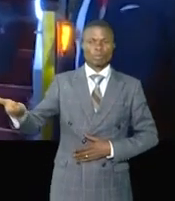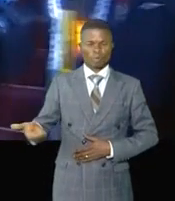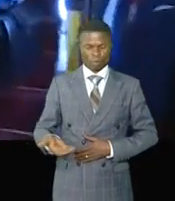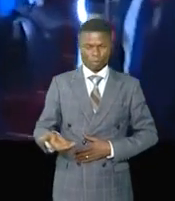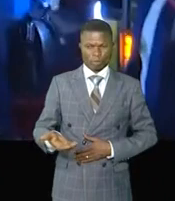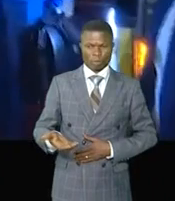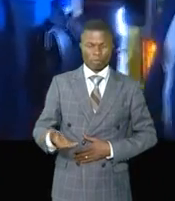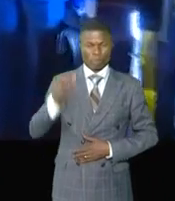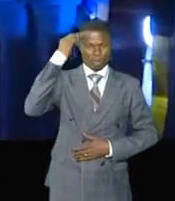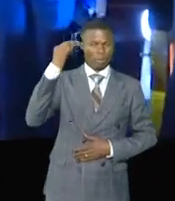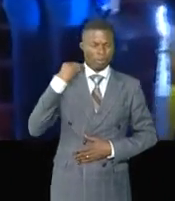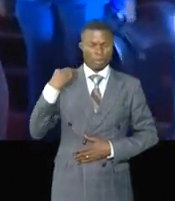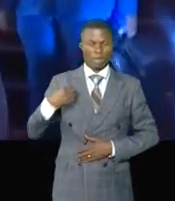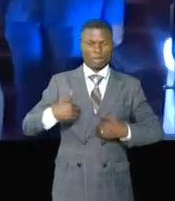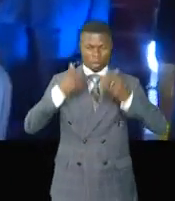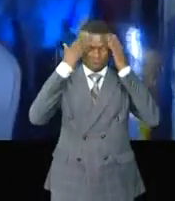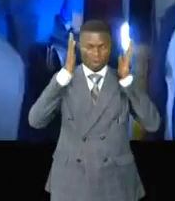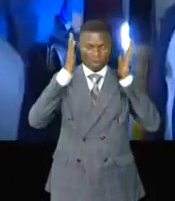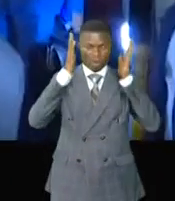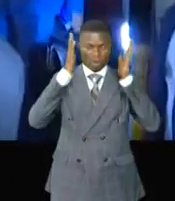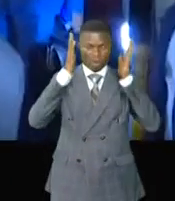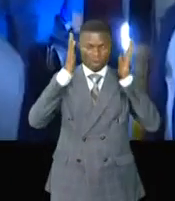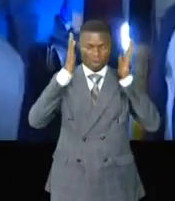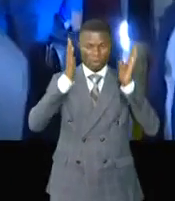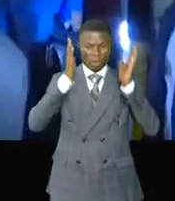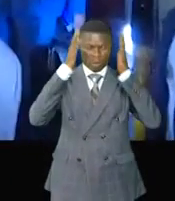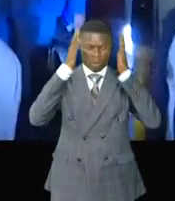par le ministre égyptien des hydrocarbures,